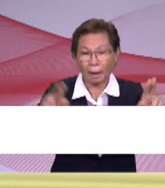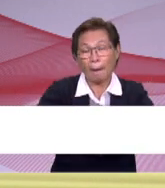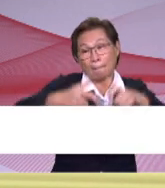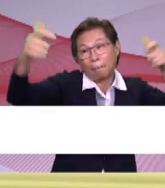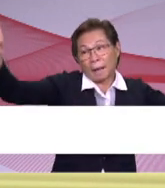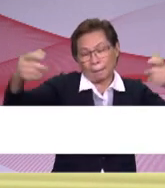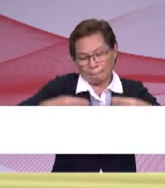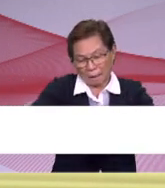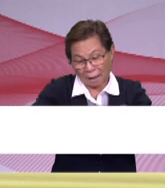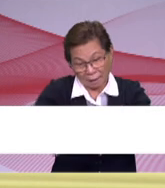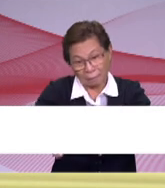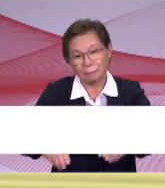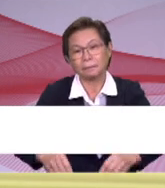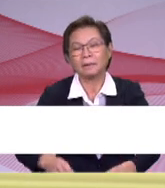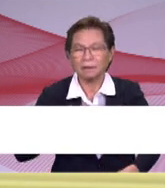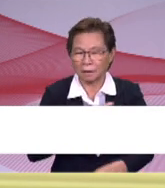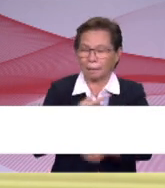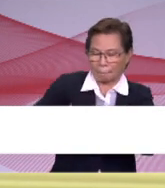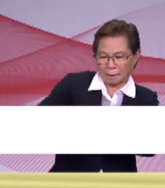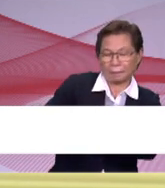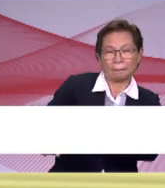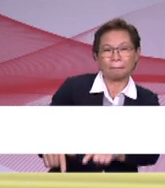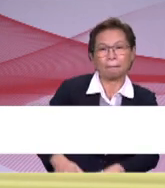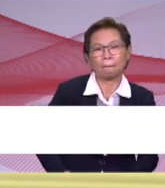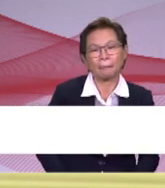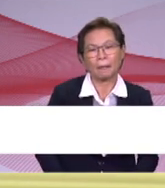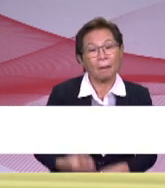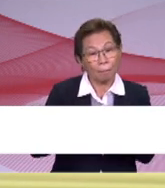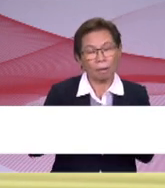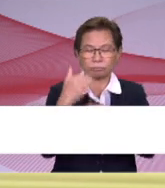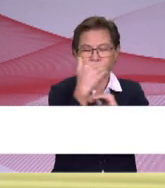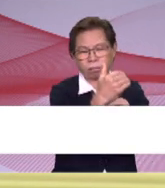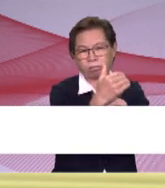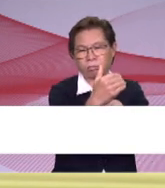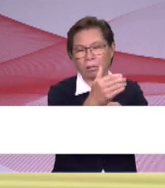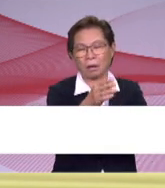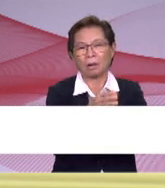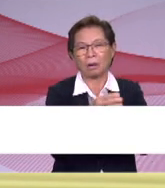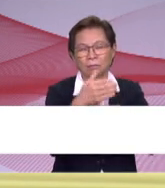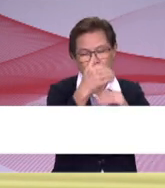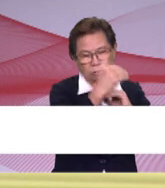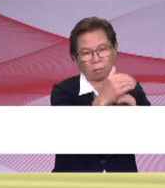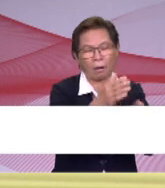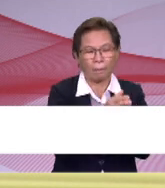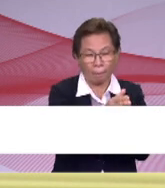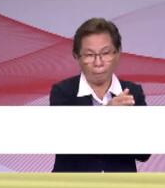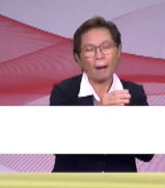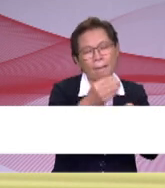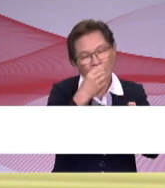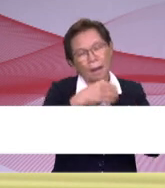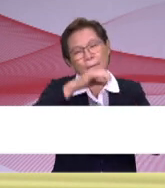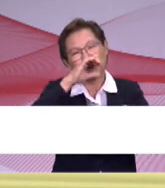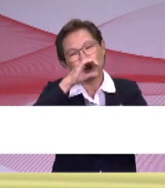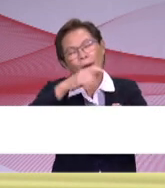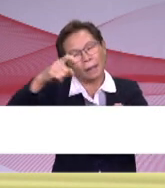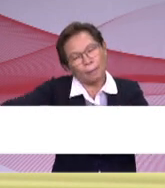hypermarket, kita benarkan tetapi terhad kepada seksyen makanan, minuman dan keperluan